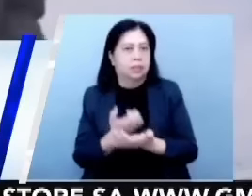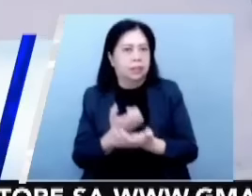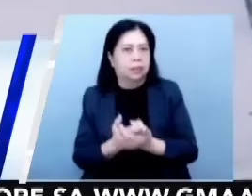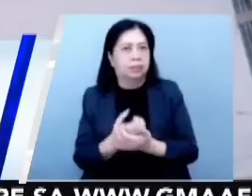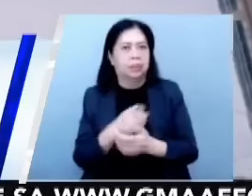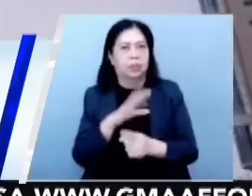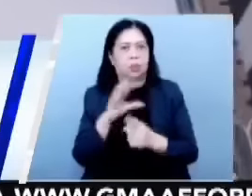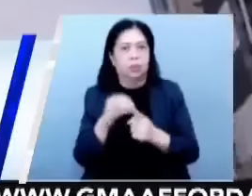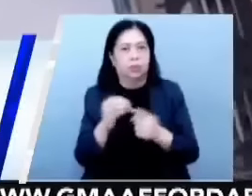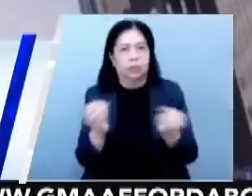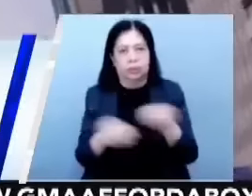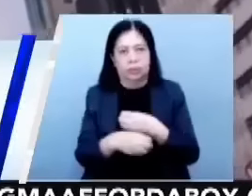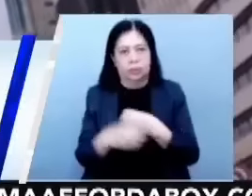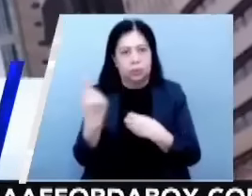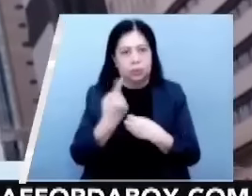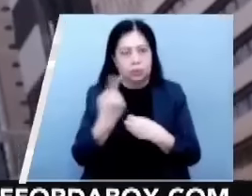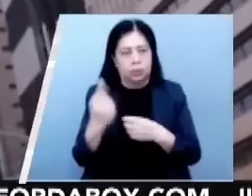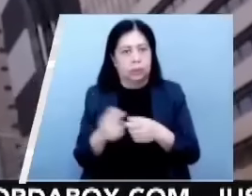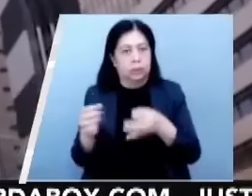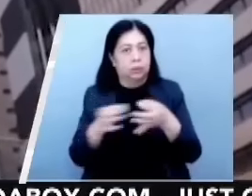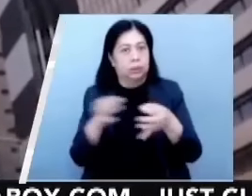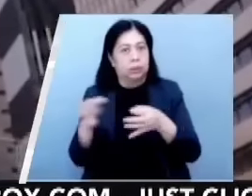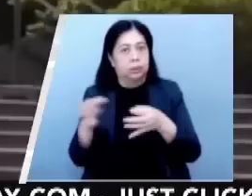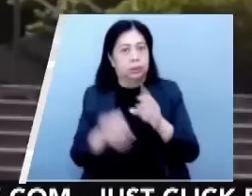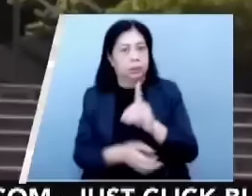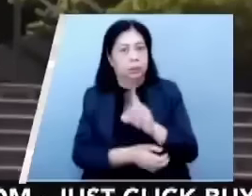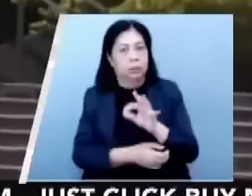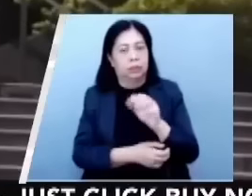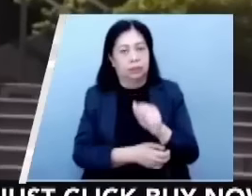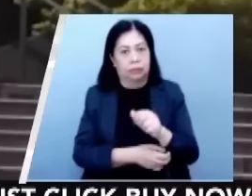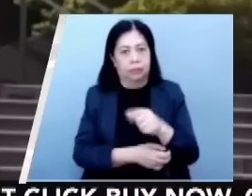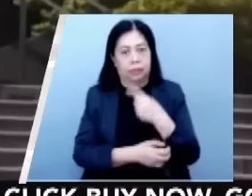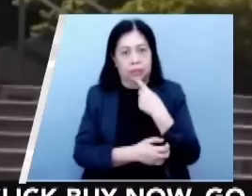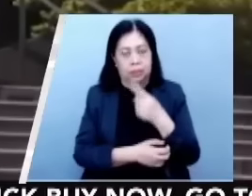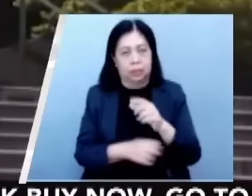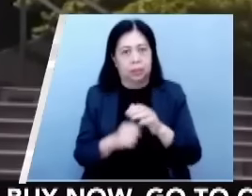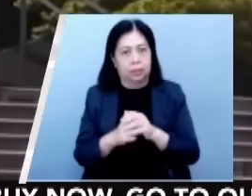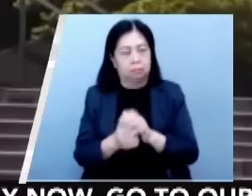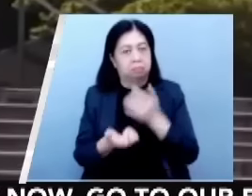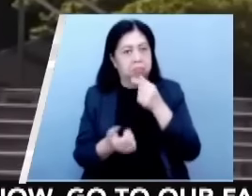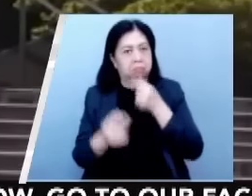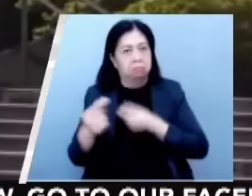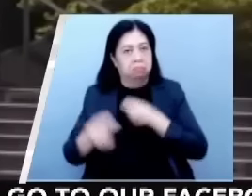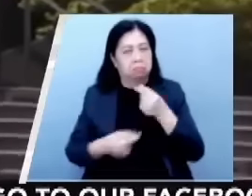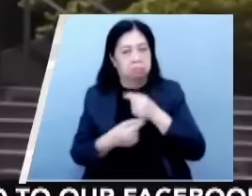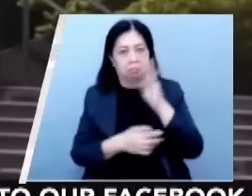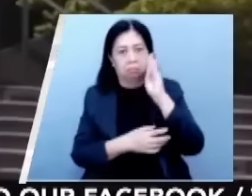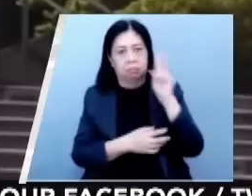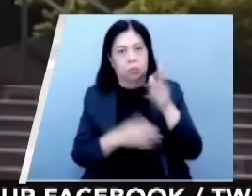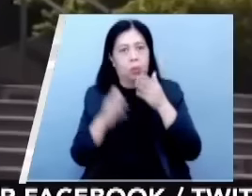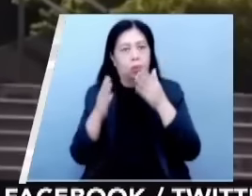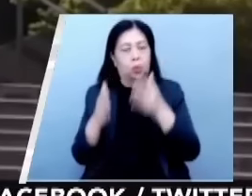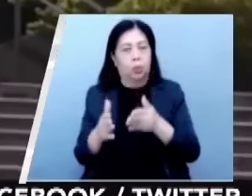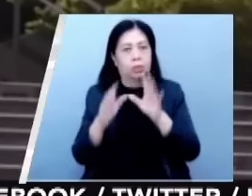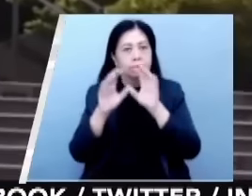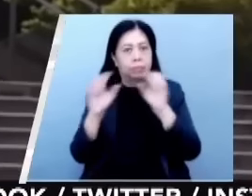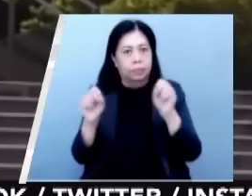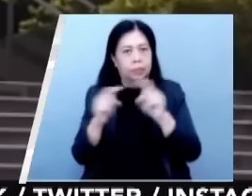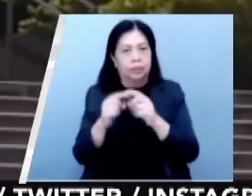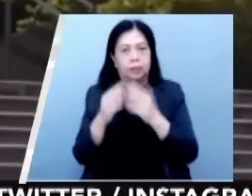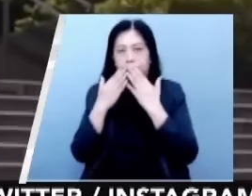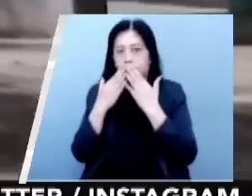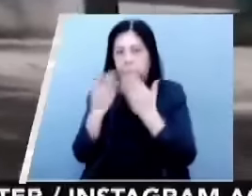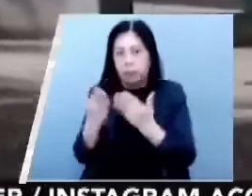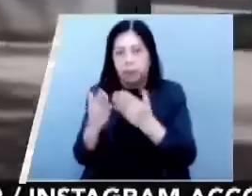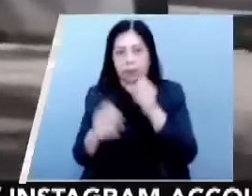offices. Paliwanag ng DFA sa kanilang pahayag, ang pagbati ni Marcos ay paraan daw ng Pangulo na magpasalamat sa Taiwan